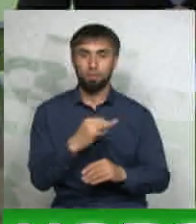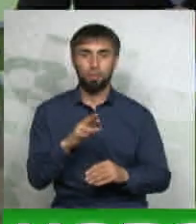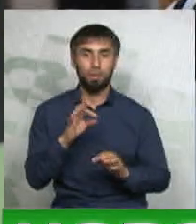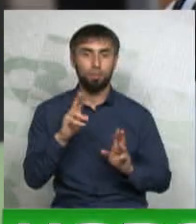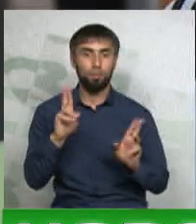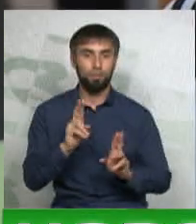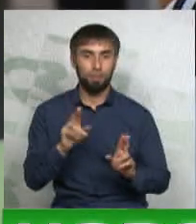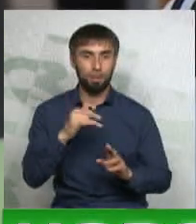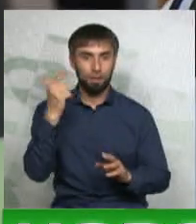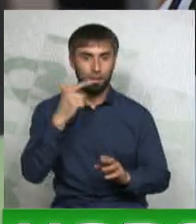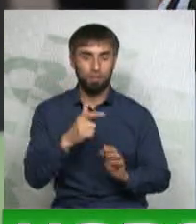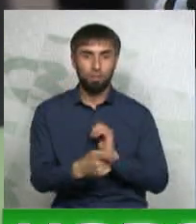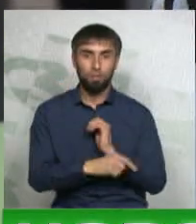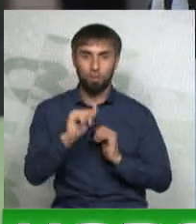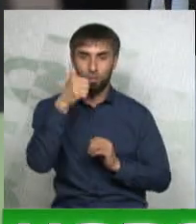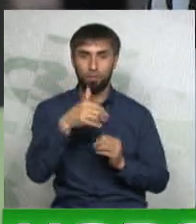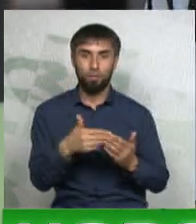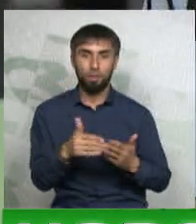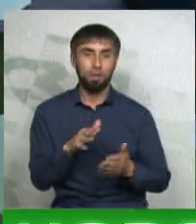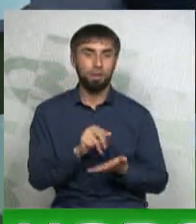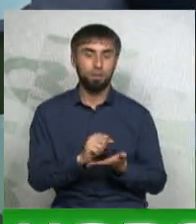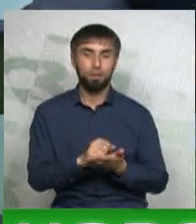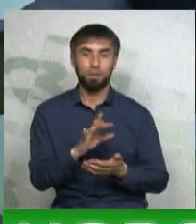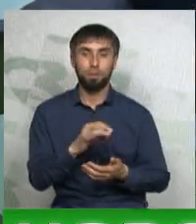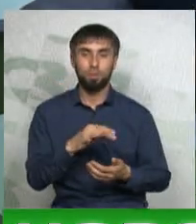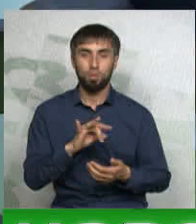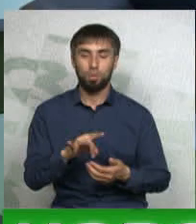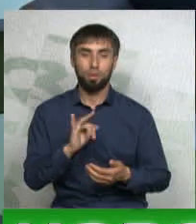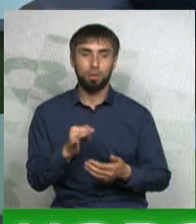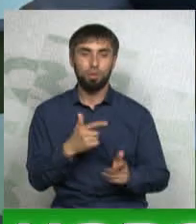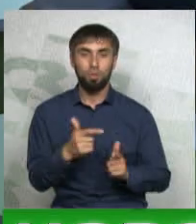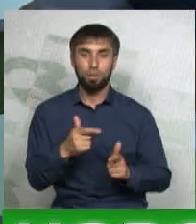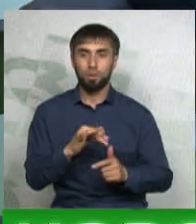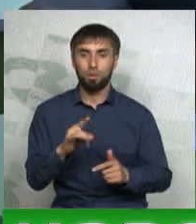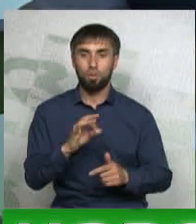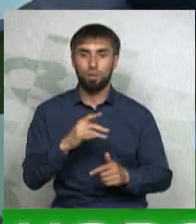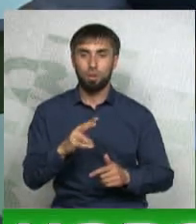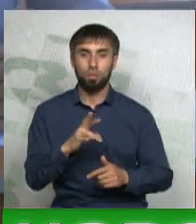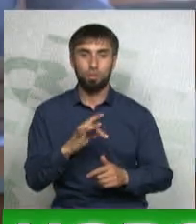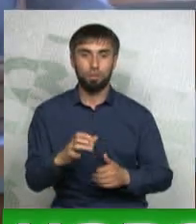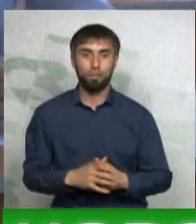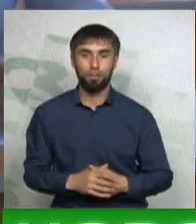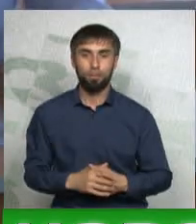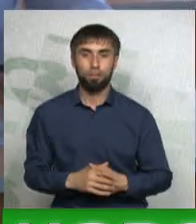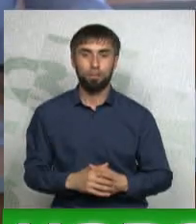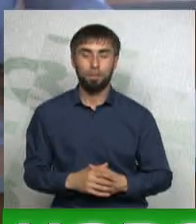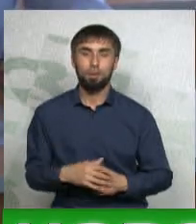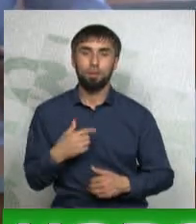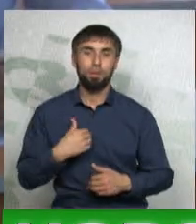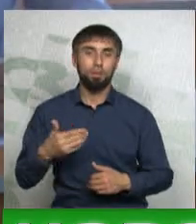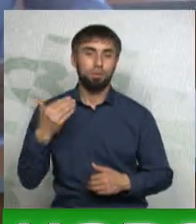и грамотность. Последний год выпускники занимаются с репетиторами, либо готовятся через онлайн-курсы.